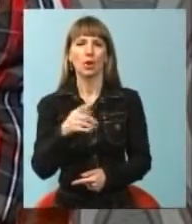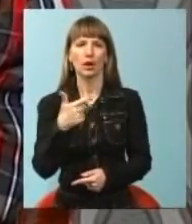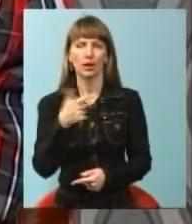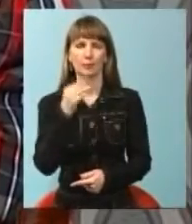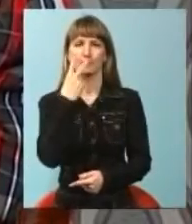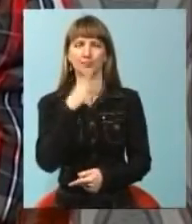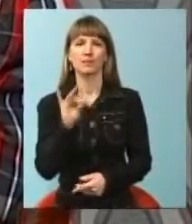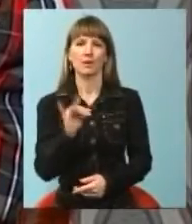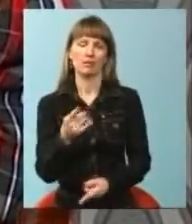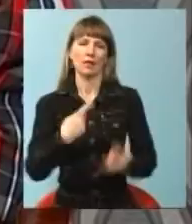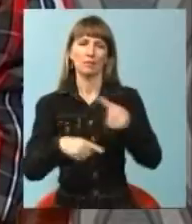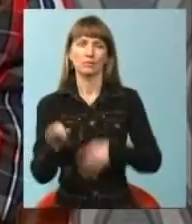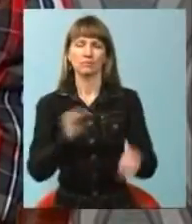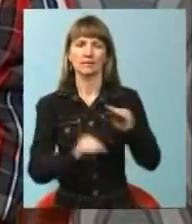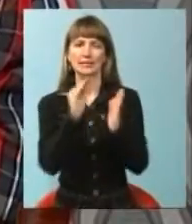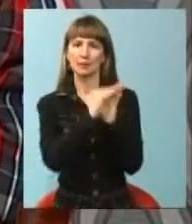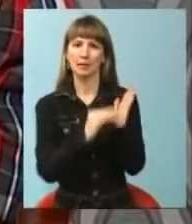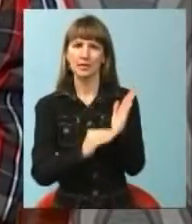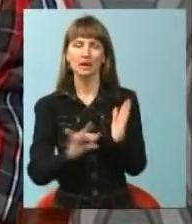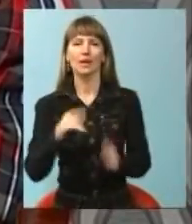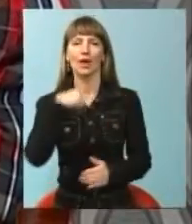навпаки виписують, складають такий спеціальний список,